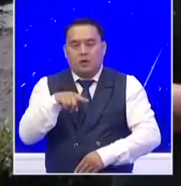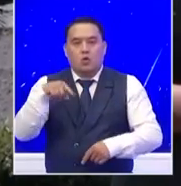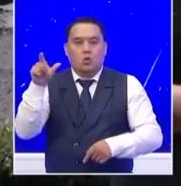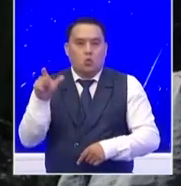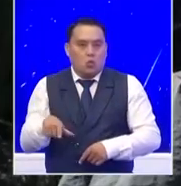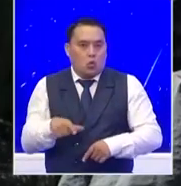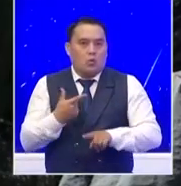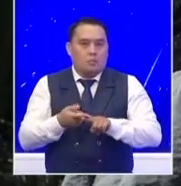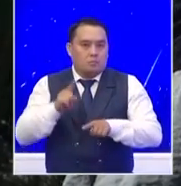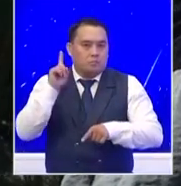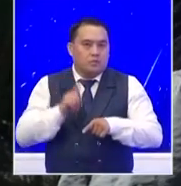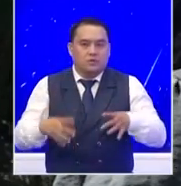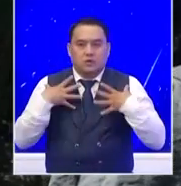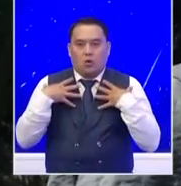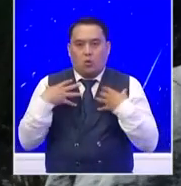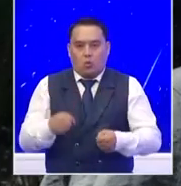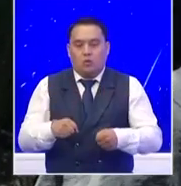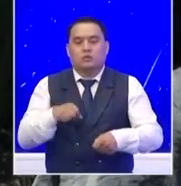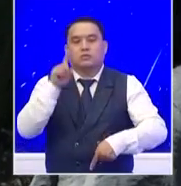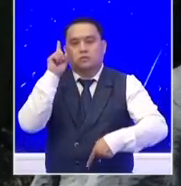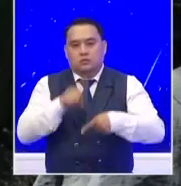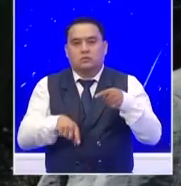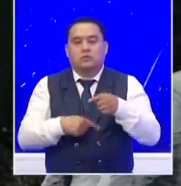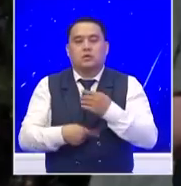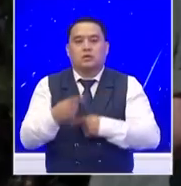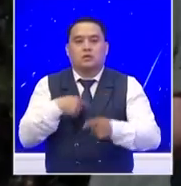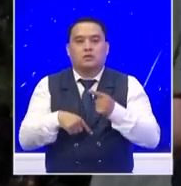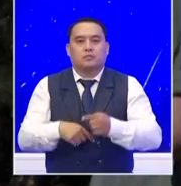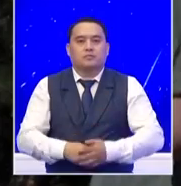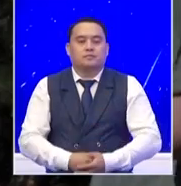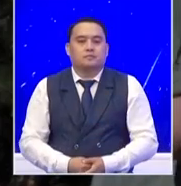тұлғаның аз күнде күнделікті қызметіне оралатынына сенеді.